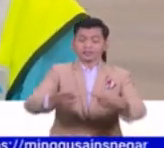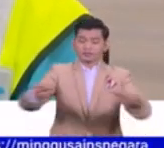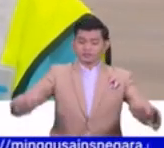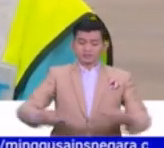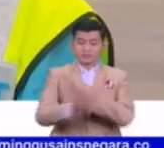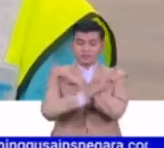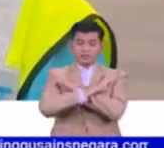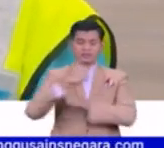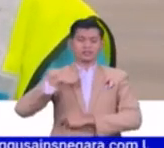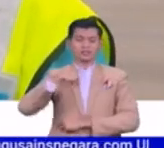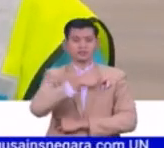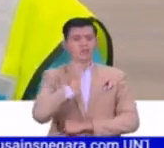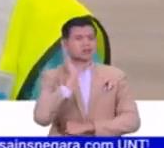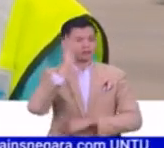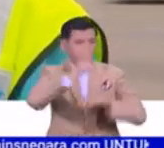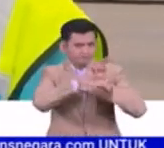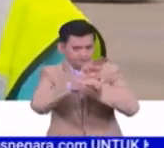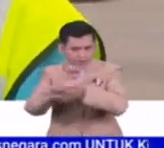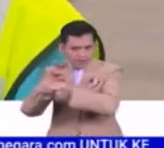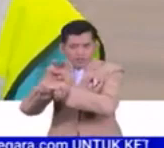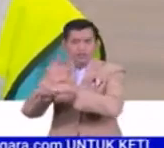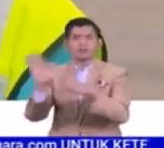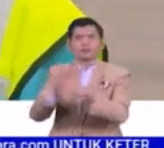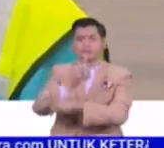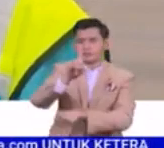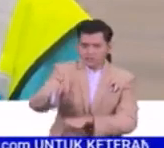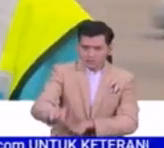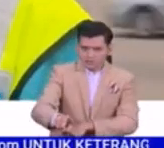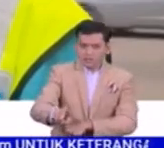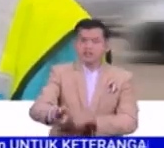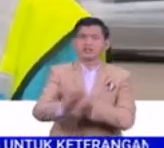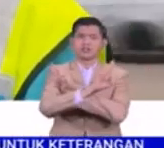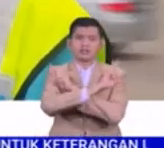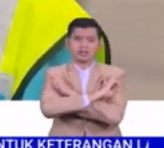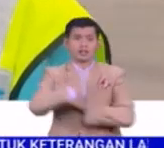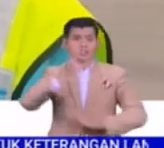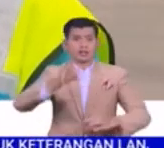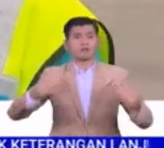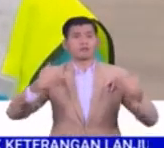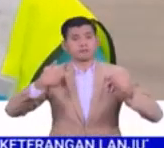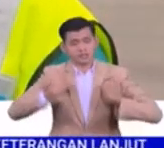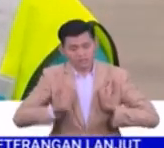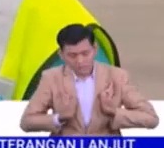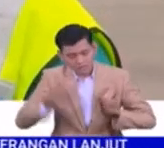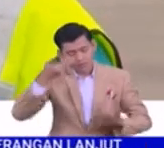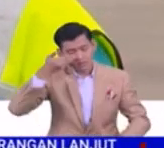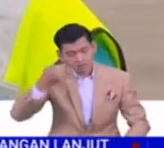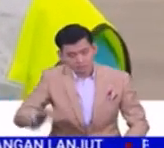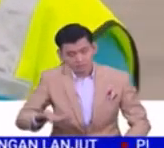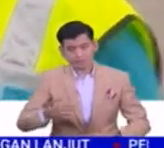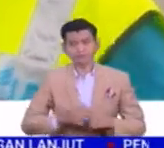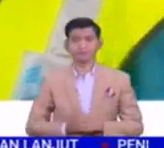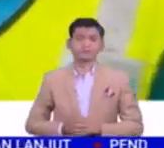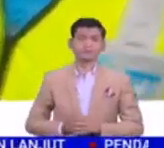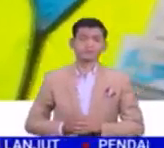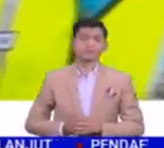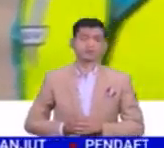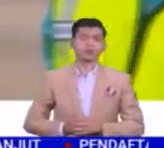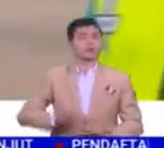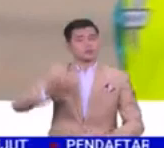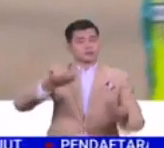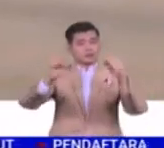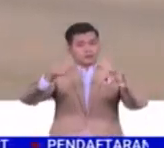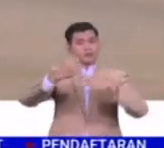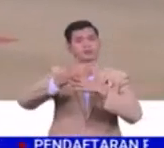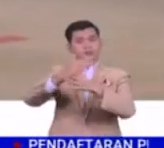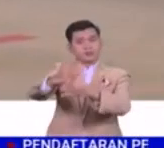Kawasan rehat kita kami dipantau sepenuhnya, berehatlah kalau terasa penat semasa memandu dan keletihan. Jadi mungkin tu boleh kongsikan